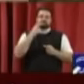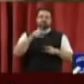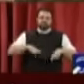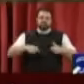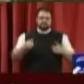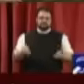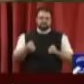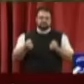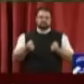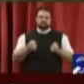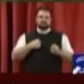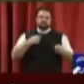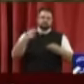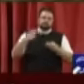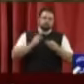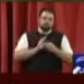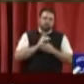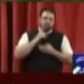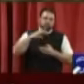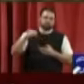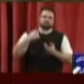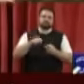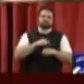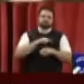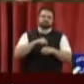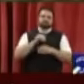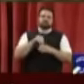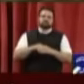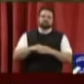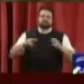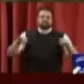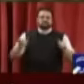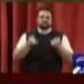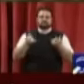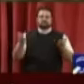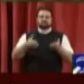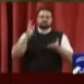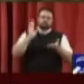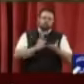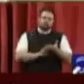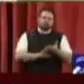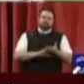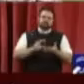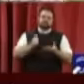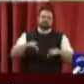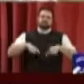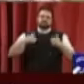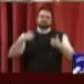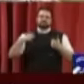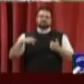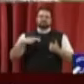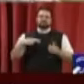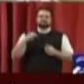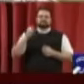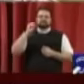eu mă voi duce tot timpul în evenimente care să-mi confirme că viața este grea. Deci eu, ca să-mi fie mai bine, trebuie